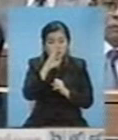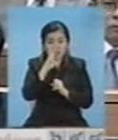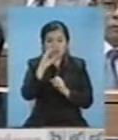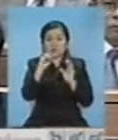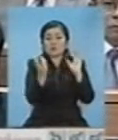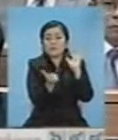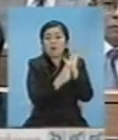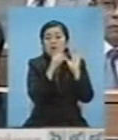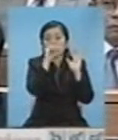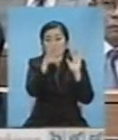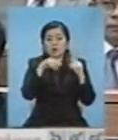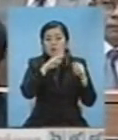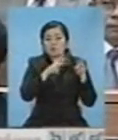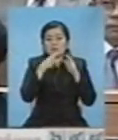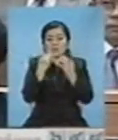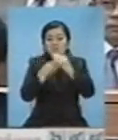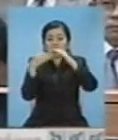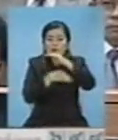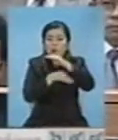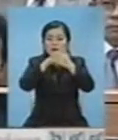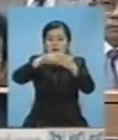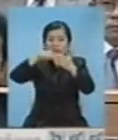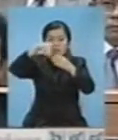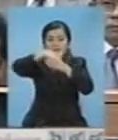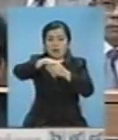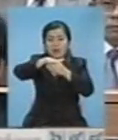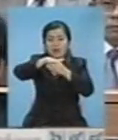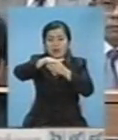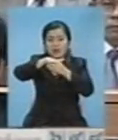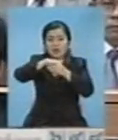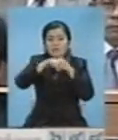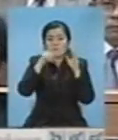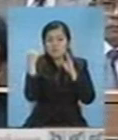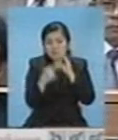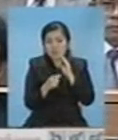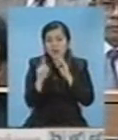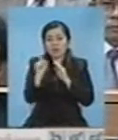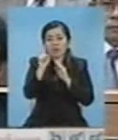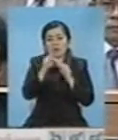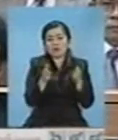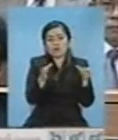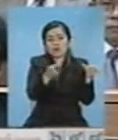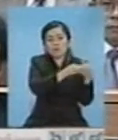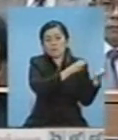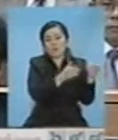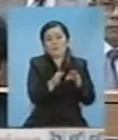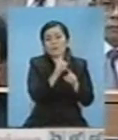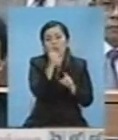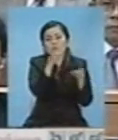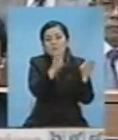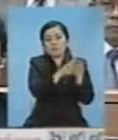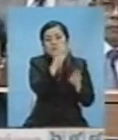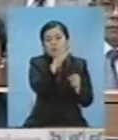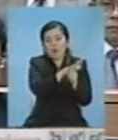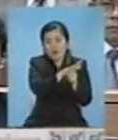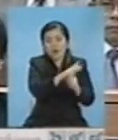งเลือกตั้งซื้อสิทธิ์ขายเสียงโทษยุบพรรคแต่รัฐนูลปัจจุบันไปไกลถึงขนาดนอกจากยุบพรรคกรรมการ